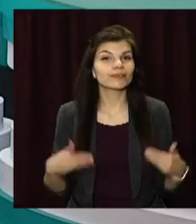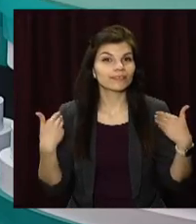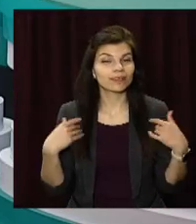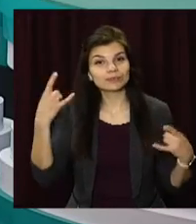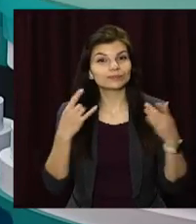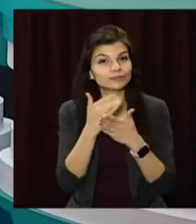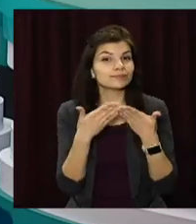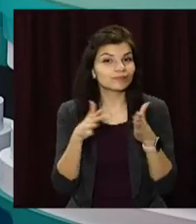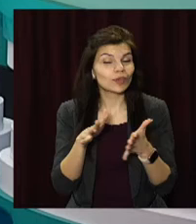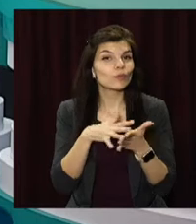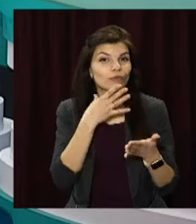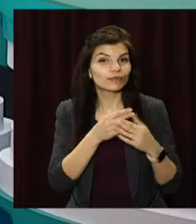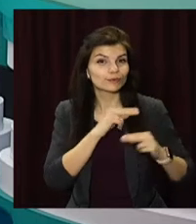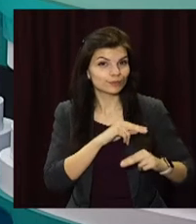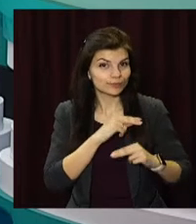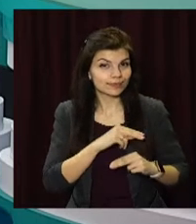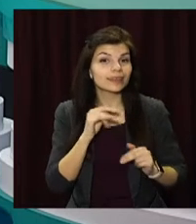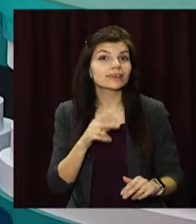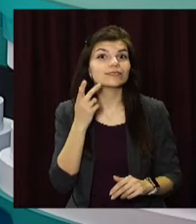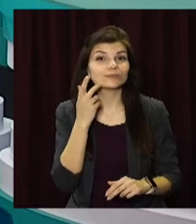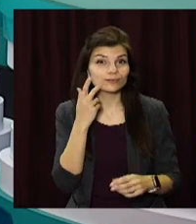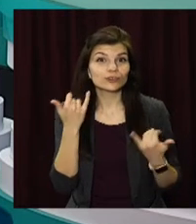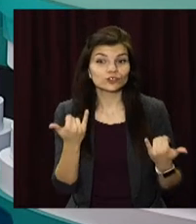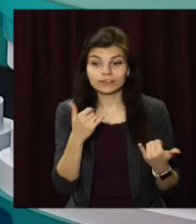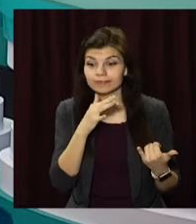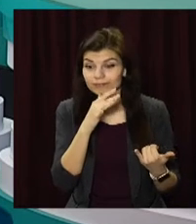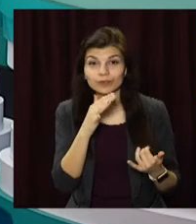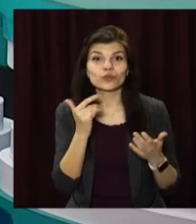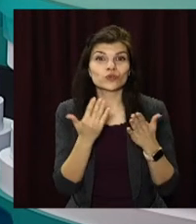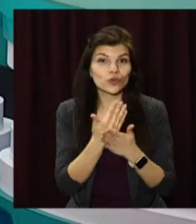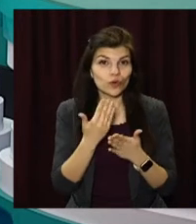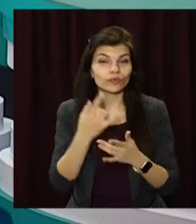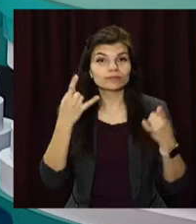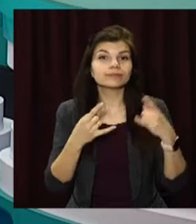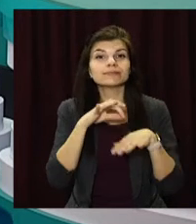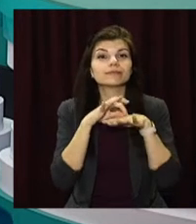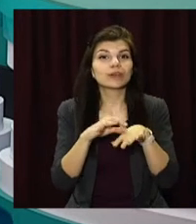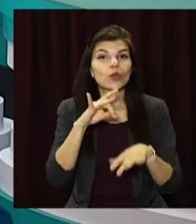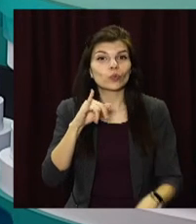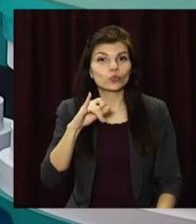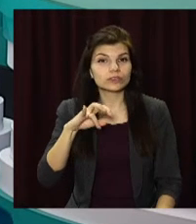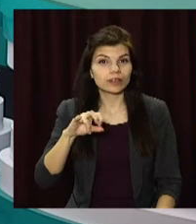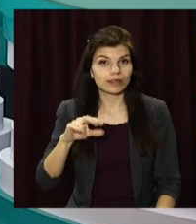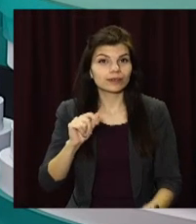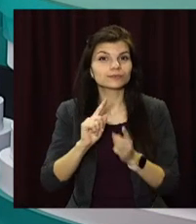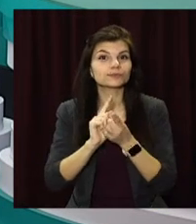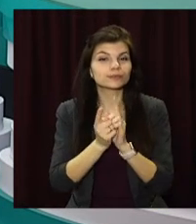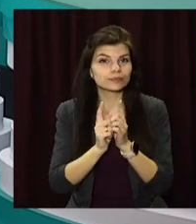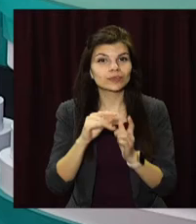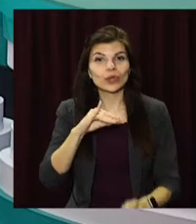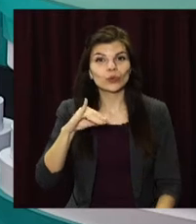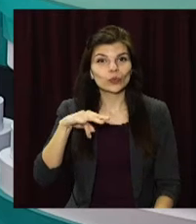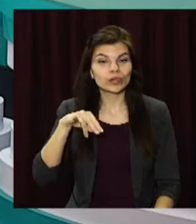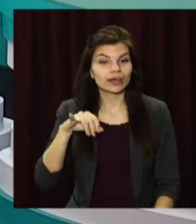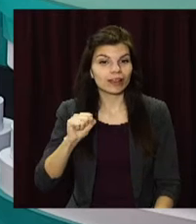Вітаю, відкритий продовжує свою роботу. І як завжди, у цій порі новини у студії для вас працюють Руслана Козиряцька та